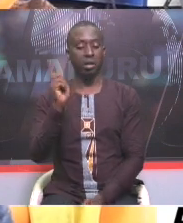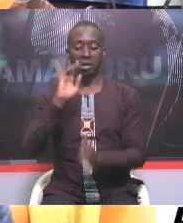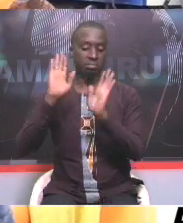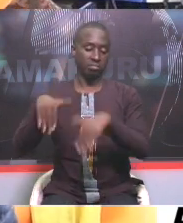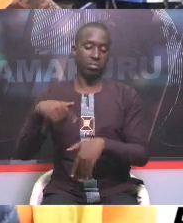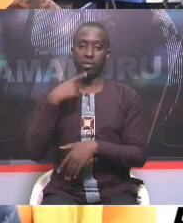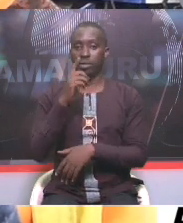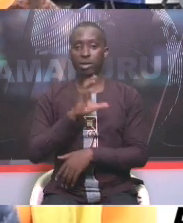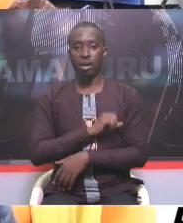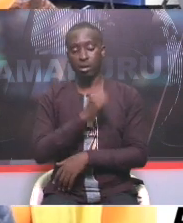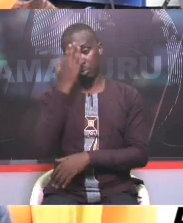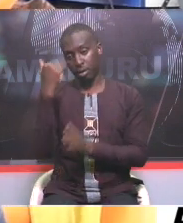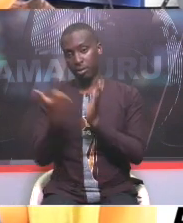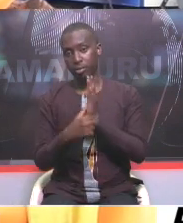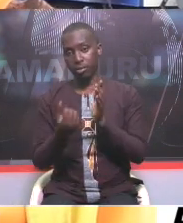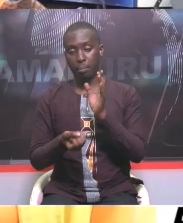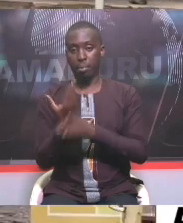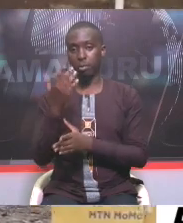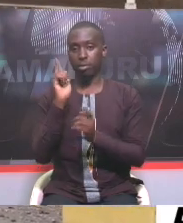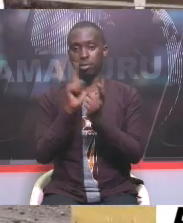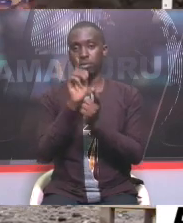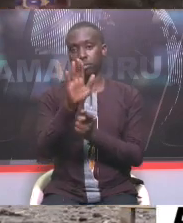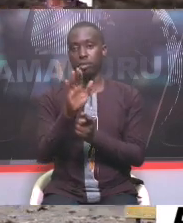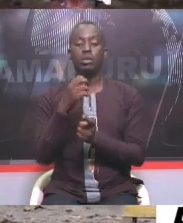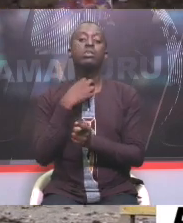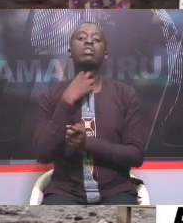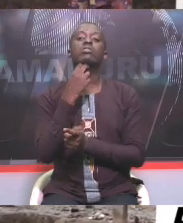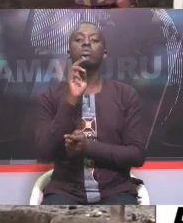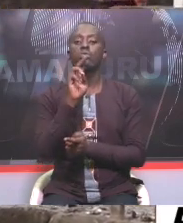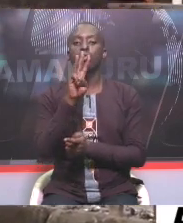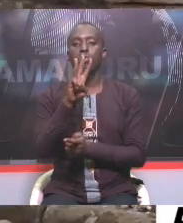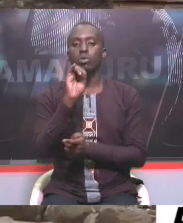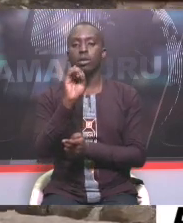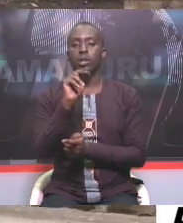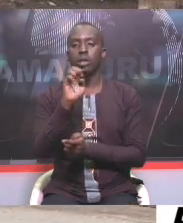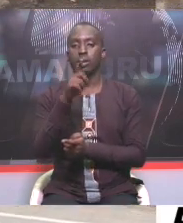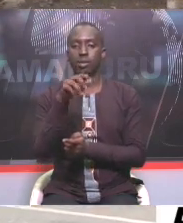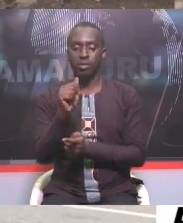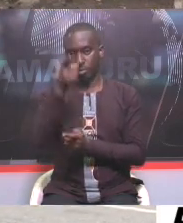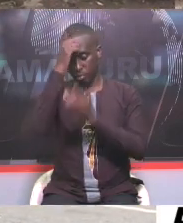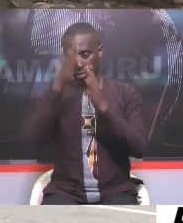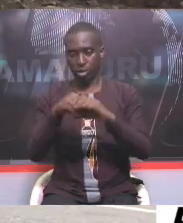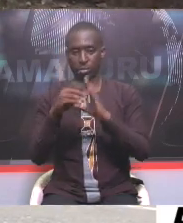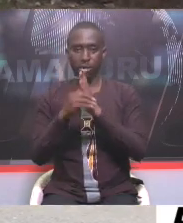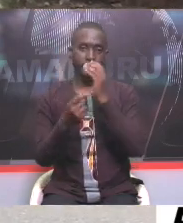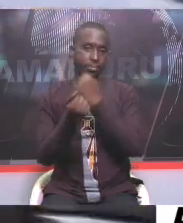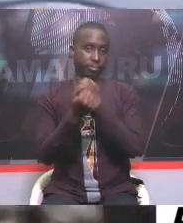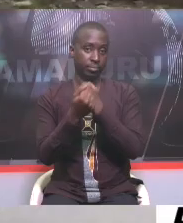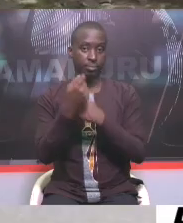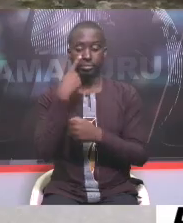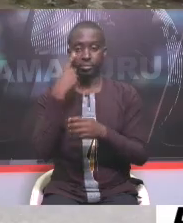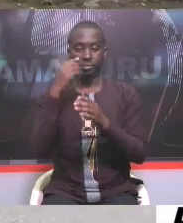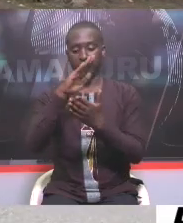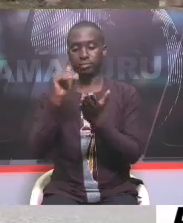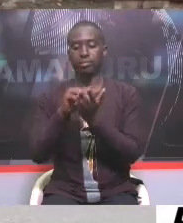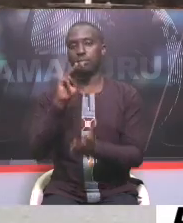yarambwiye ni nihangane kubw'ikibazo nagize nahuye nacyo. Ni ijwi rya Uwineza Gentille, umuturage wo mu karere ka Rubavu. Tumusanze mu isantere